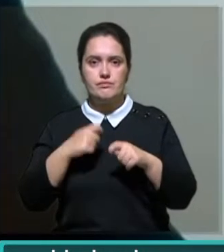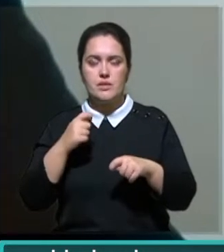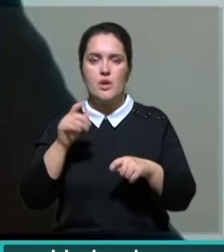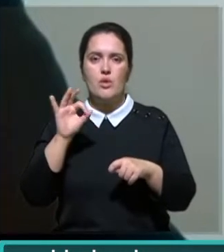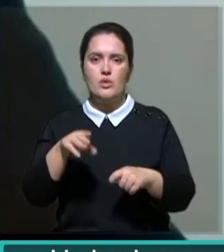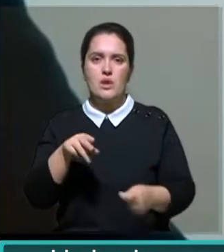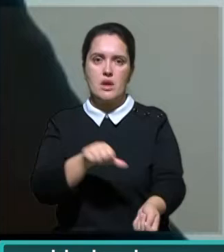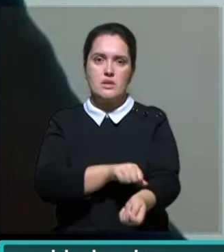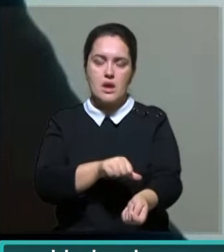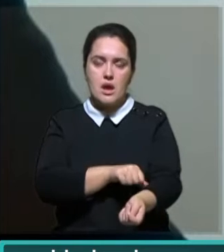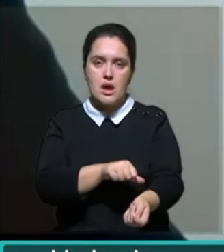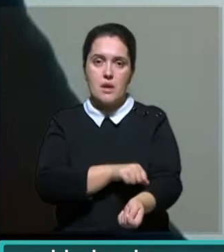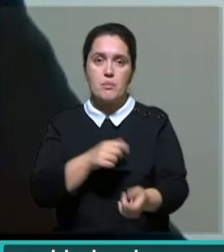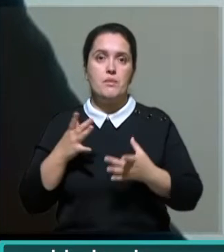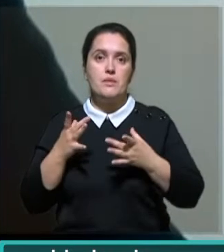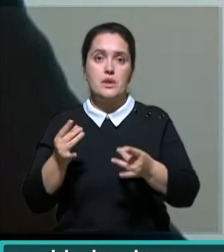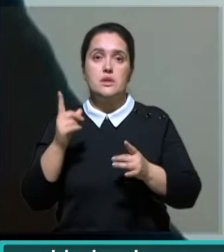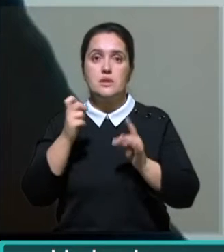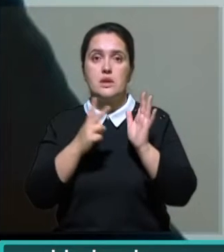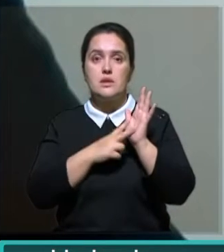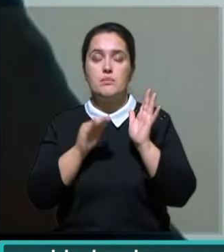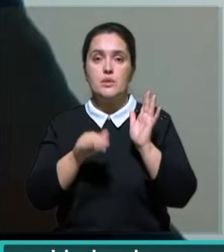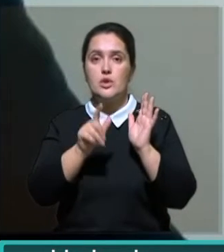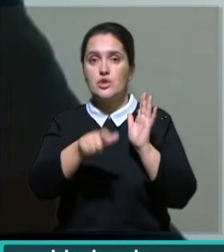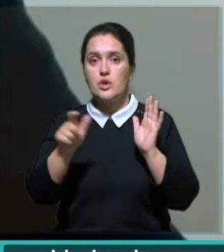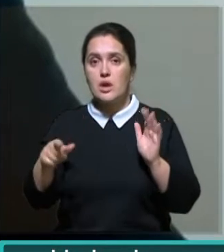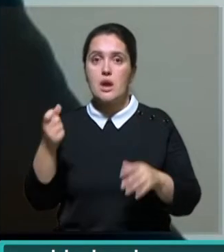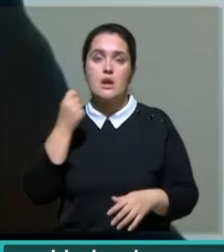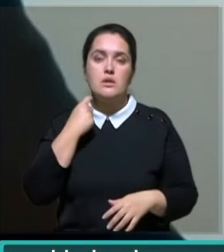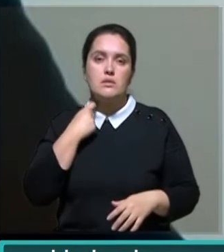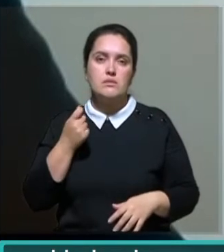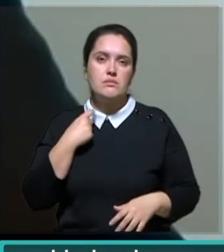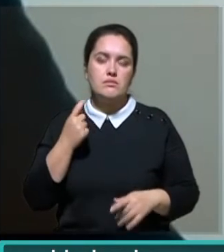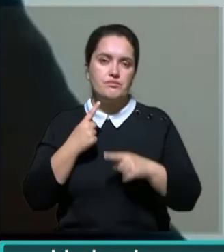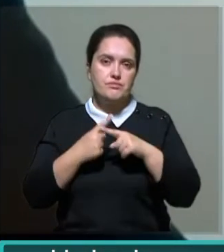психоактивных веществ, составило более 107 тысяч человек. Из них с алкоголизмом